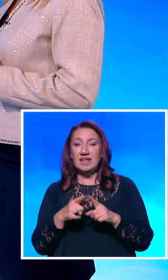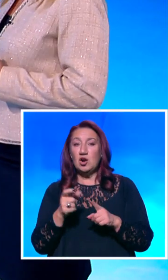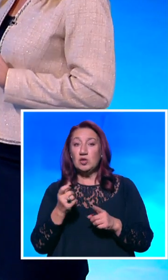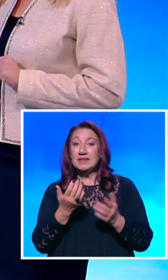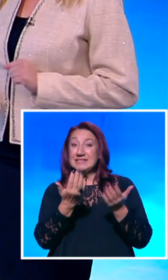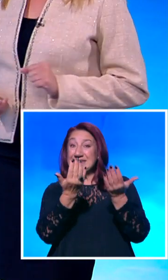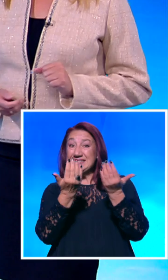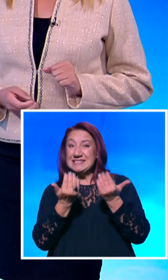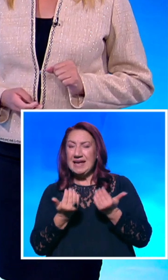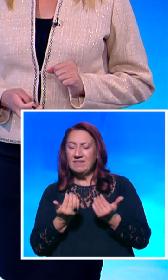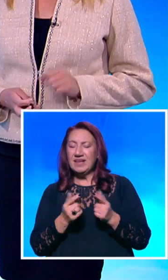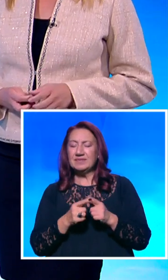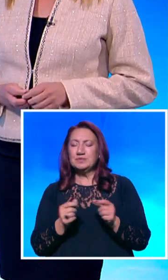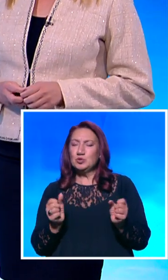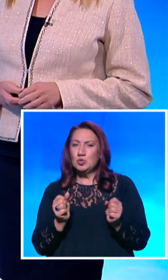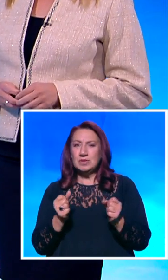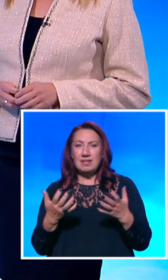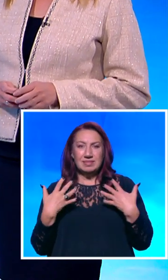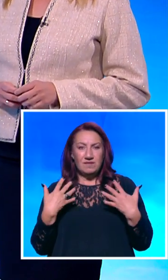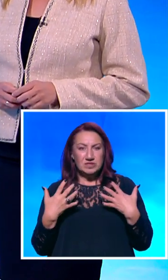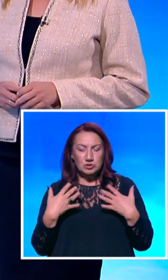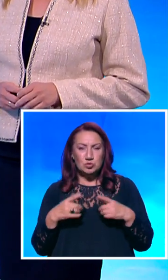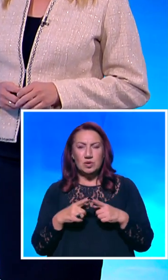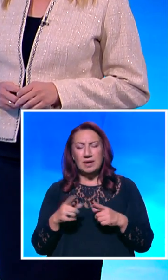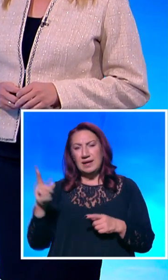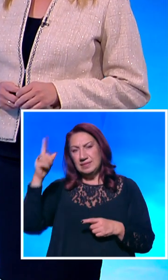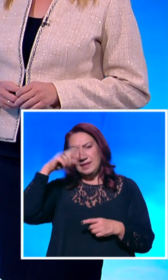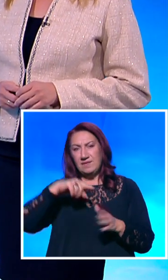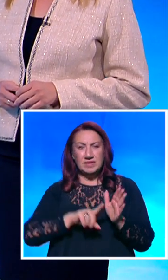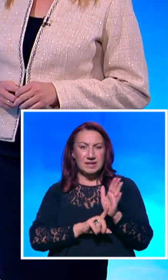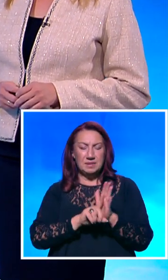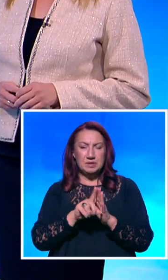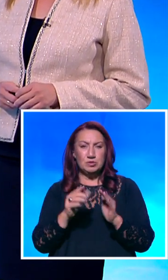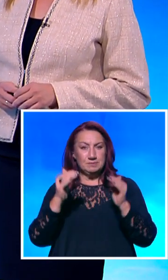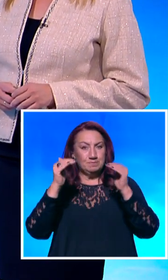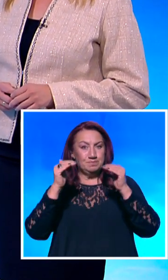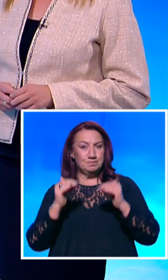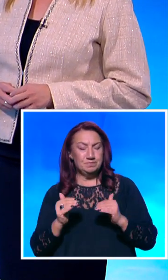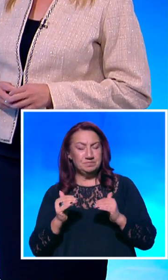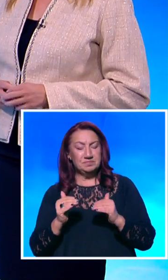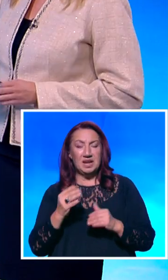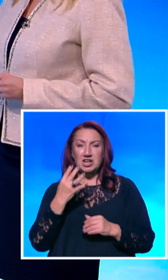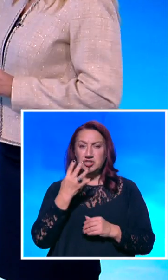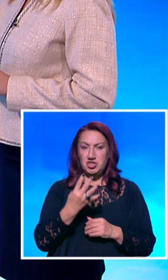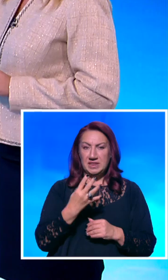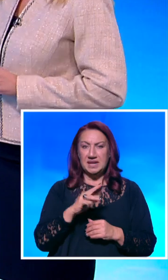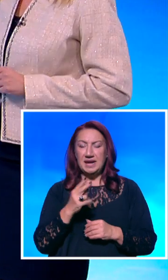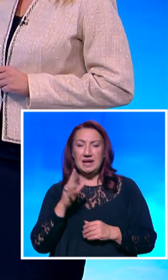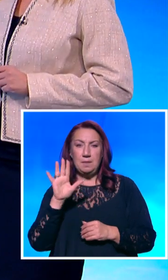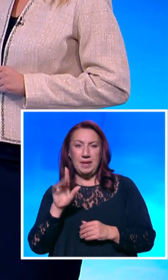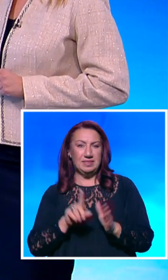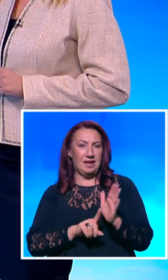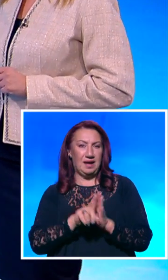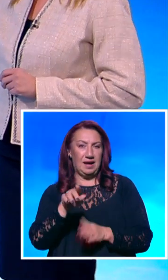и ще прониква студен въздух дневните температури в повечето райони ще се понижат с -5° през